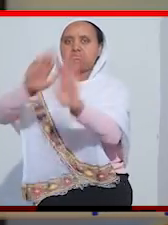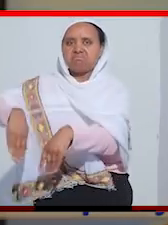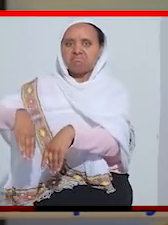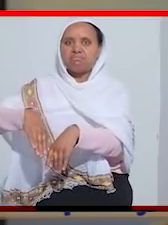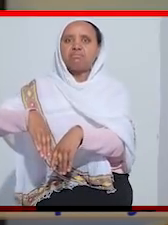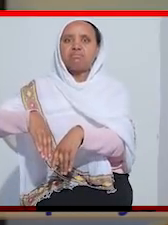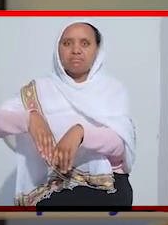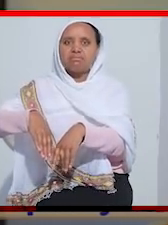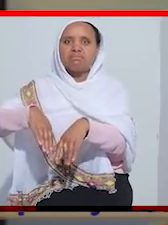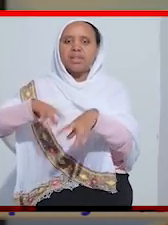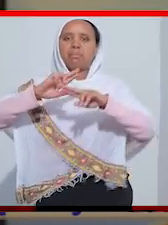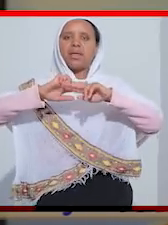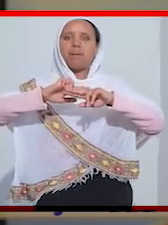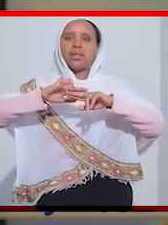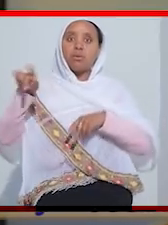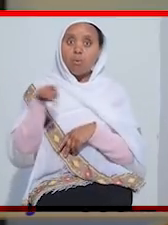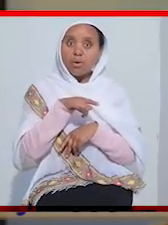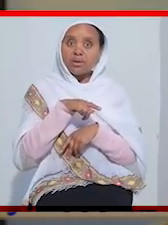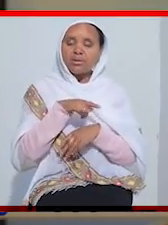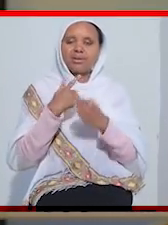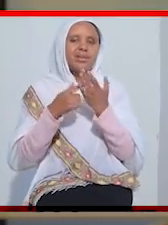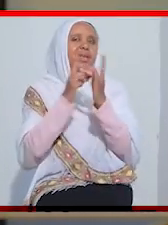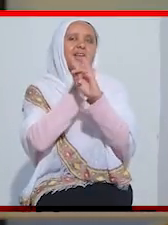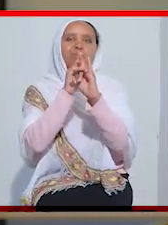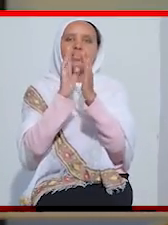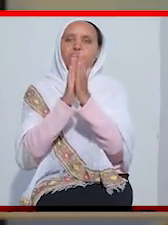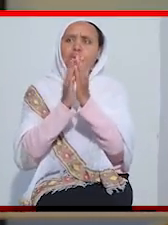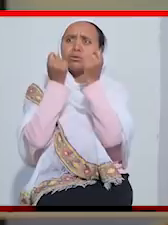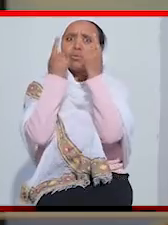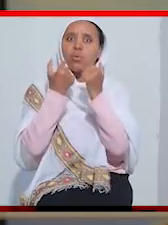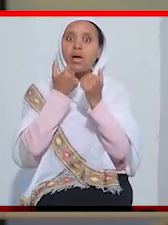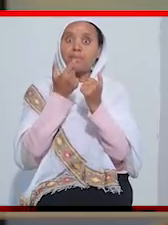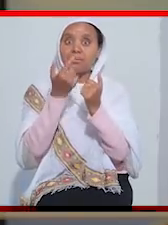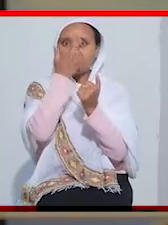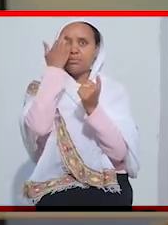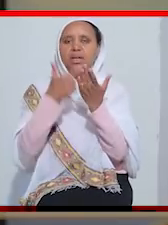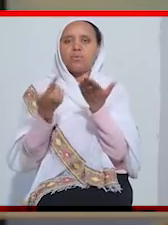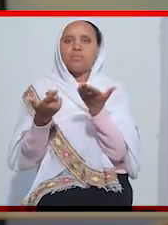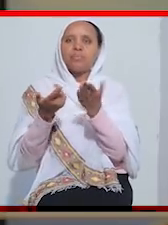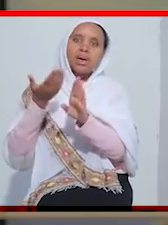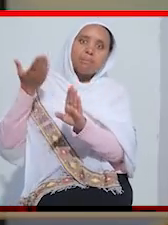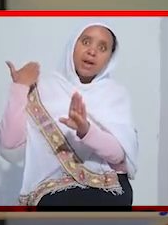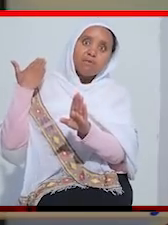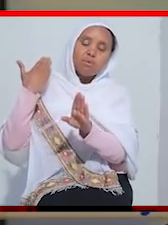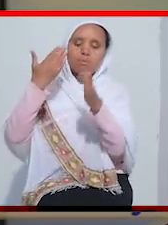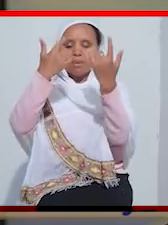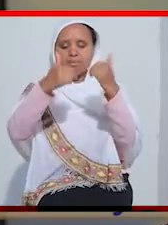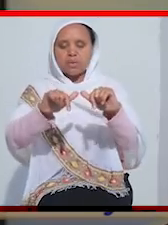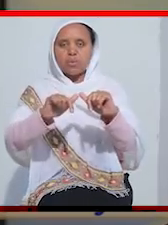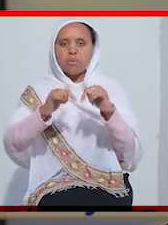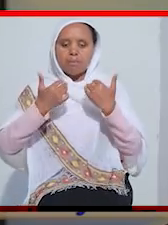ደግሞ ጸሎቱን ትቶ የሚቀመጥ ከሆነ ግን እንዲህ አይደለም ጸሎት። ትጉ ያለችም ለዚህ ነው።